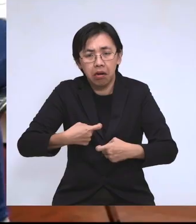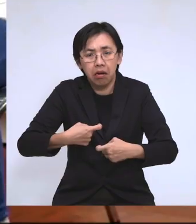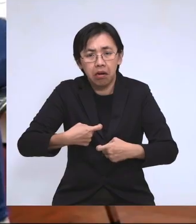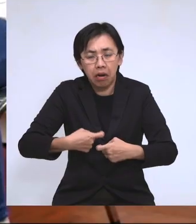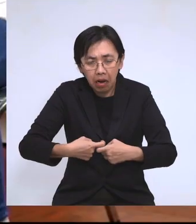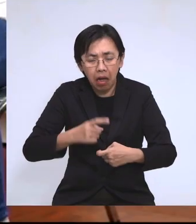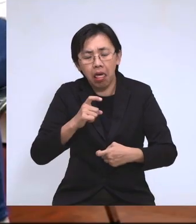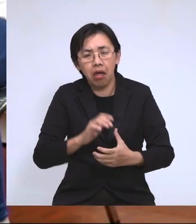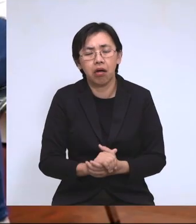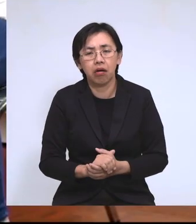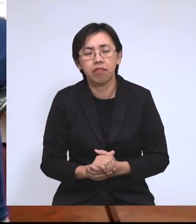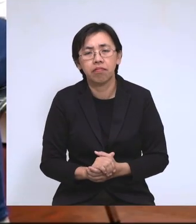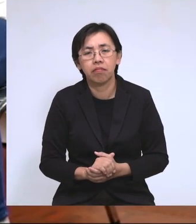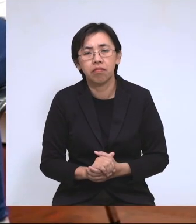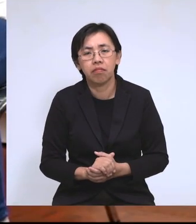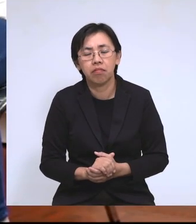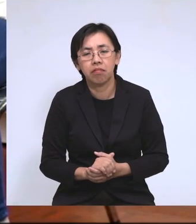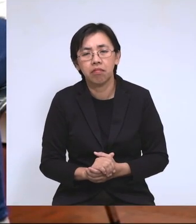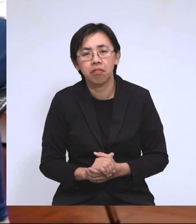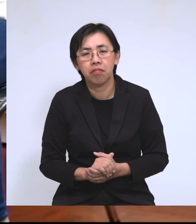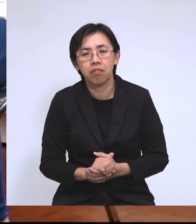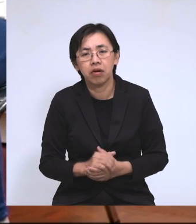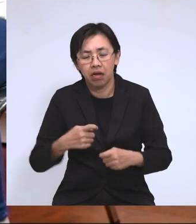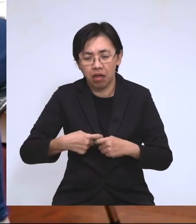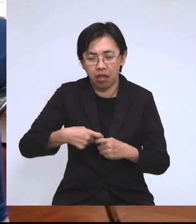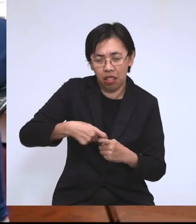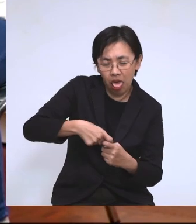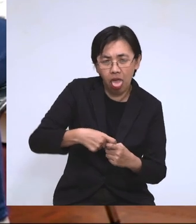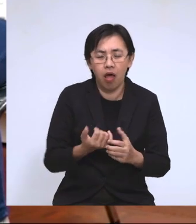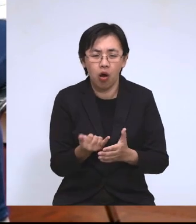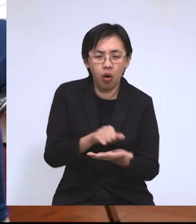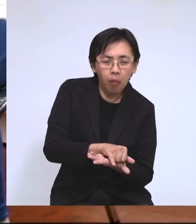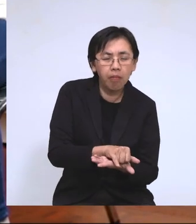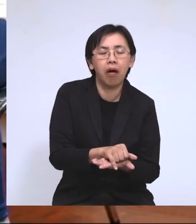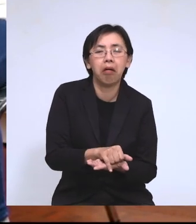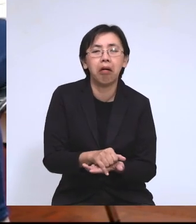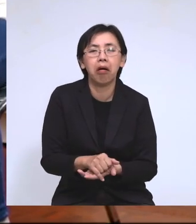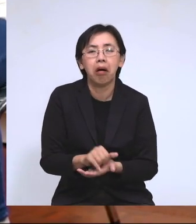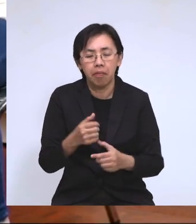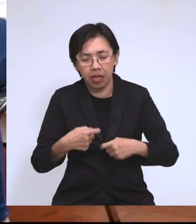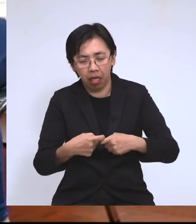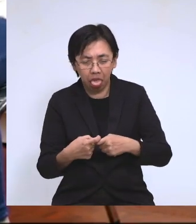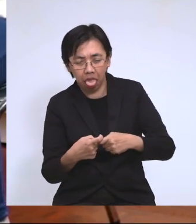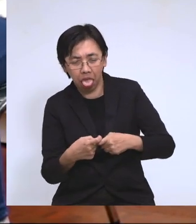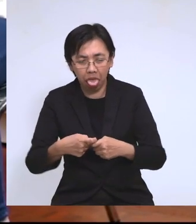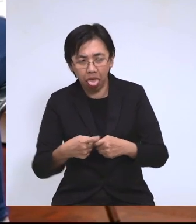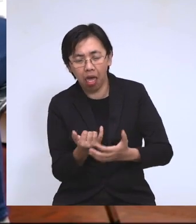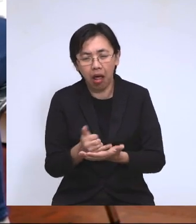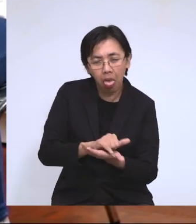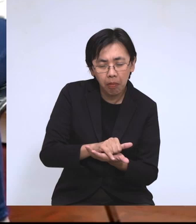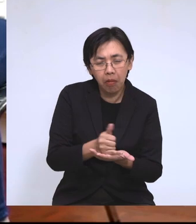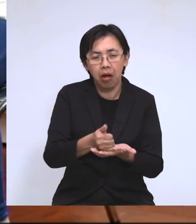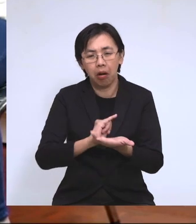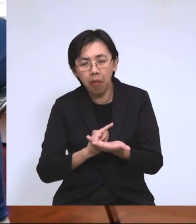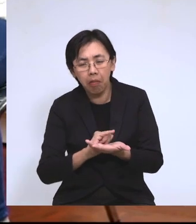นั่งขัดสมาธิก็เข่าสองข้างสูงแล้วก็เอ็นไปล้มไปด้านข้างบ้างซ้ายขวาบ้